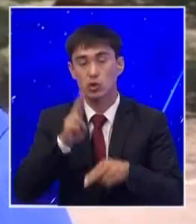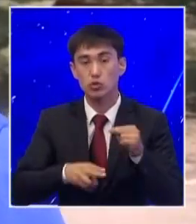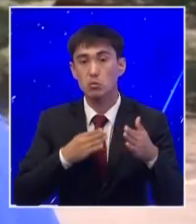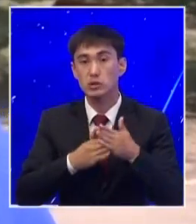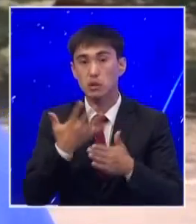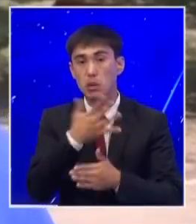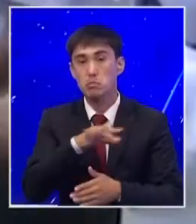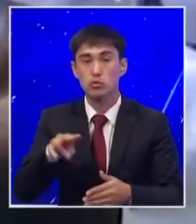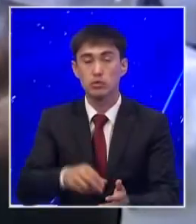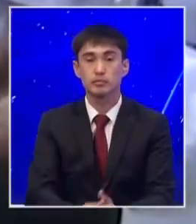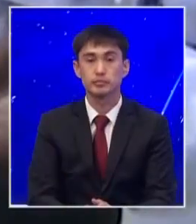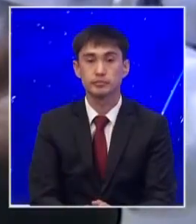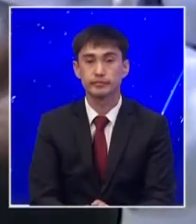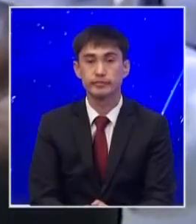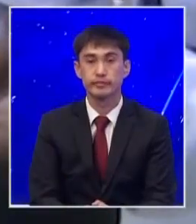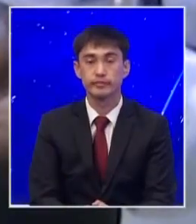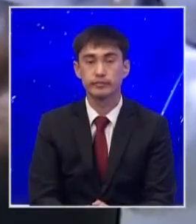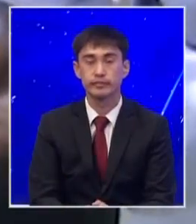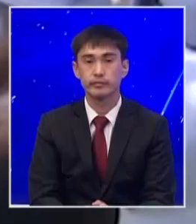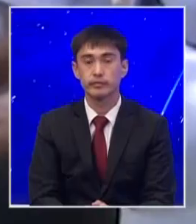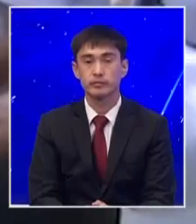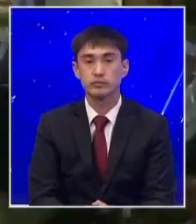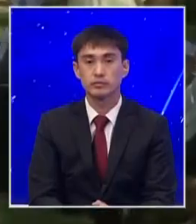максимум за 5 минут.